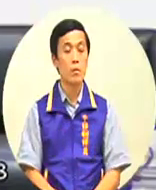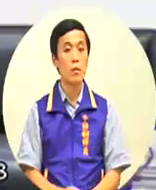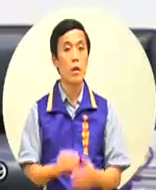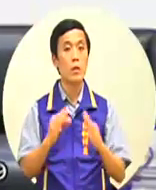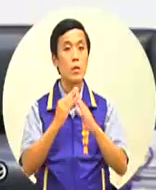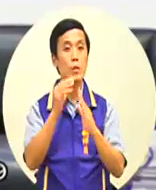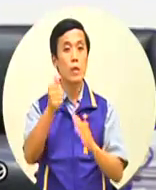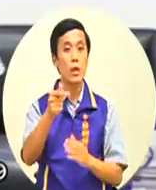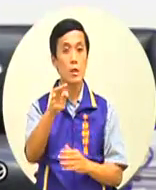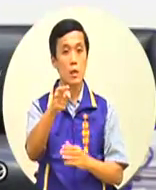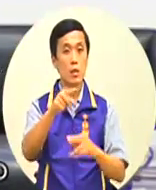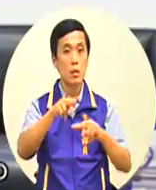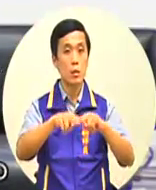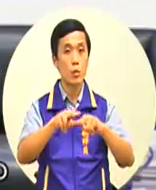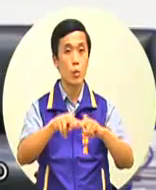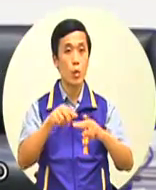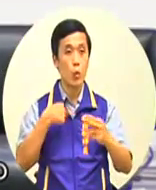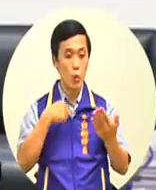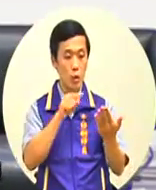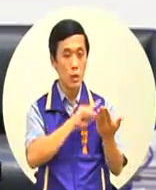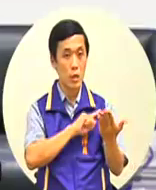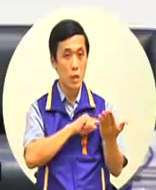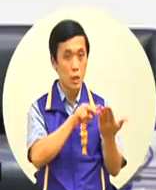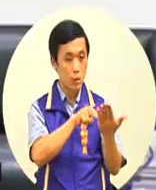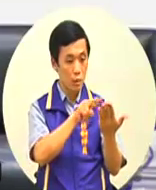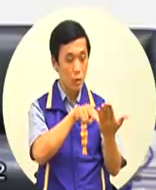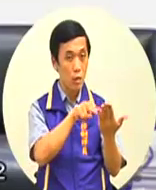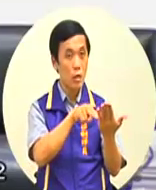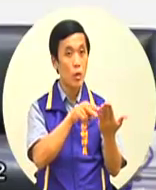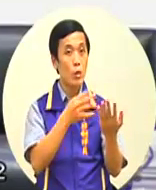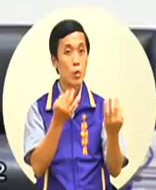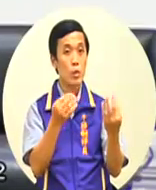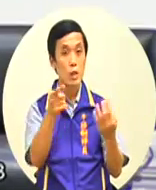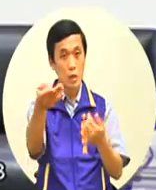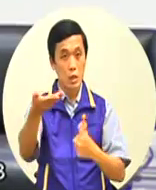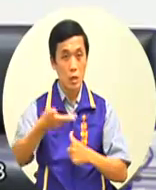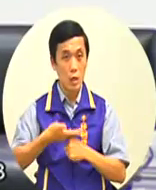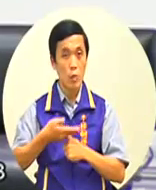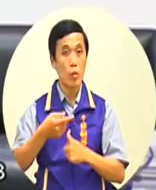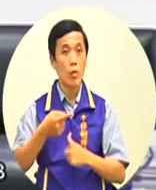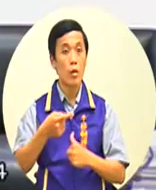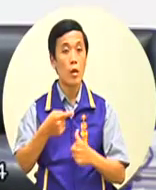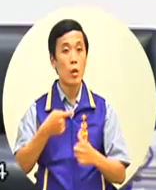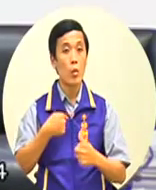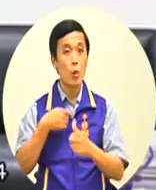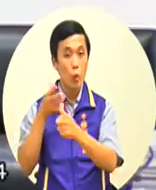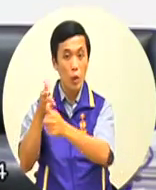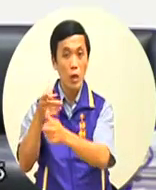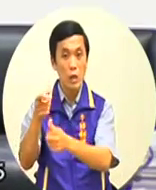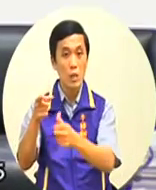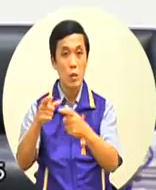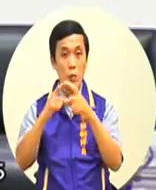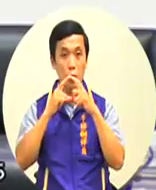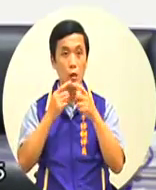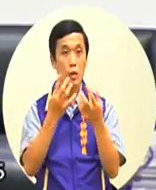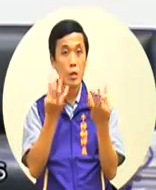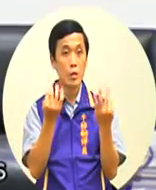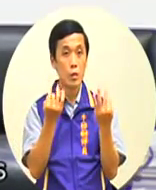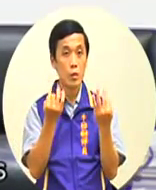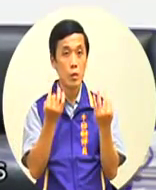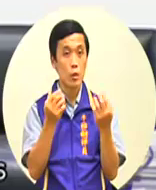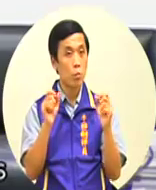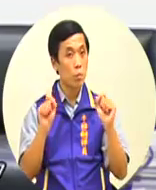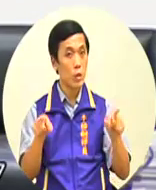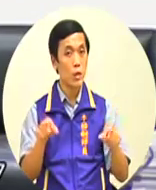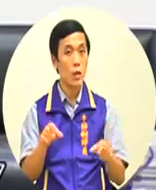的数据哦，你提供给我的哈，私下我问的数据跟你因为当场在算的哈不